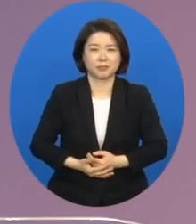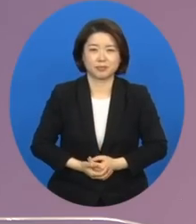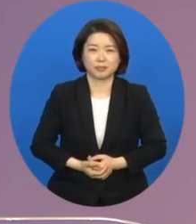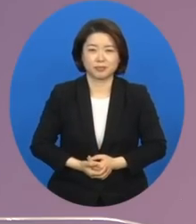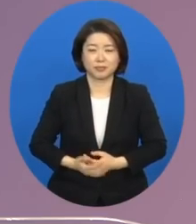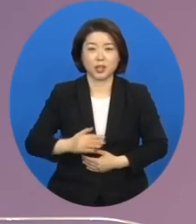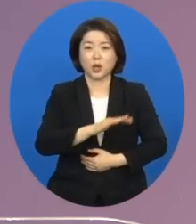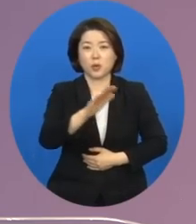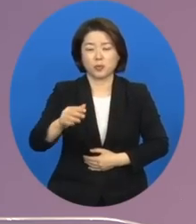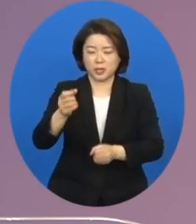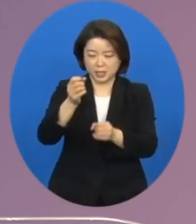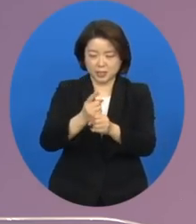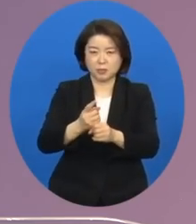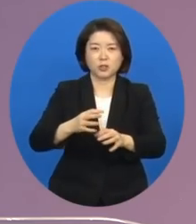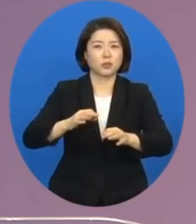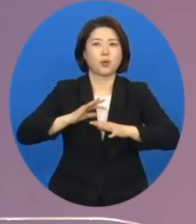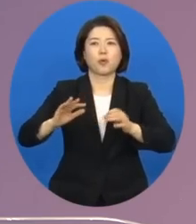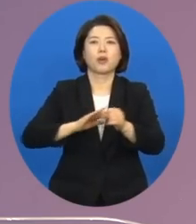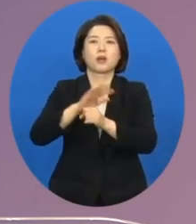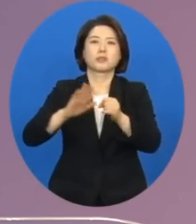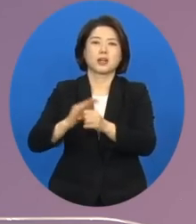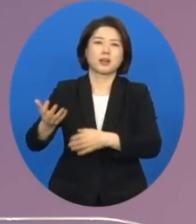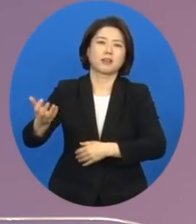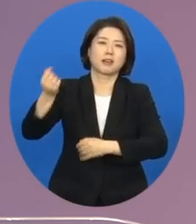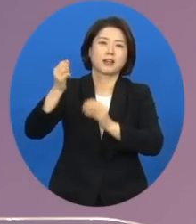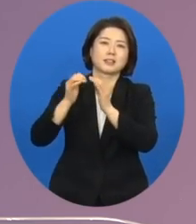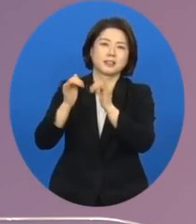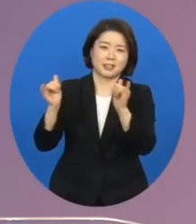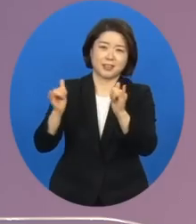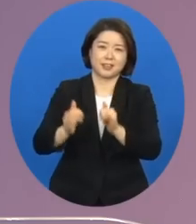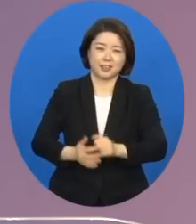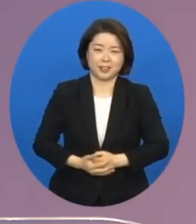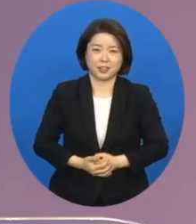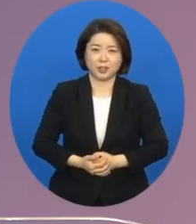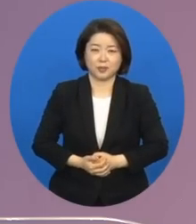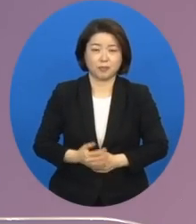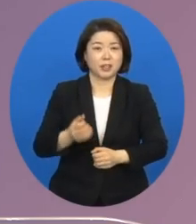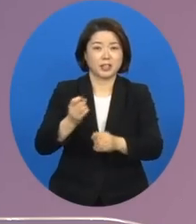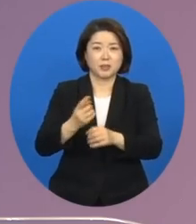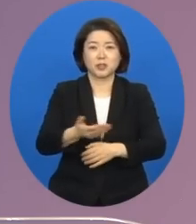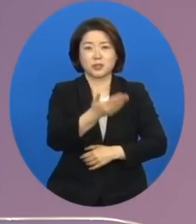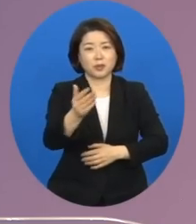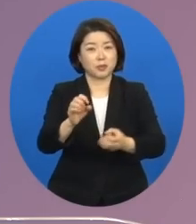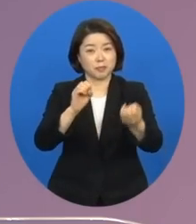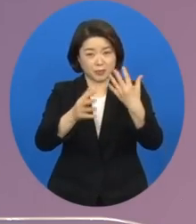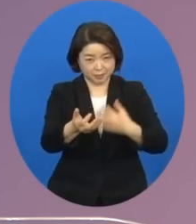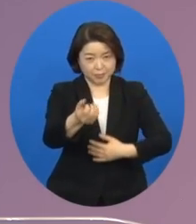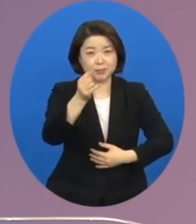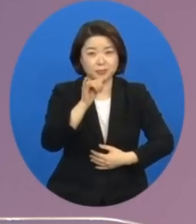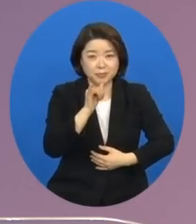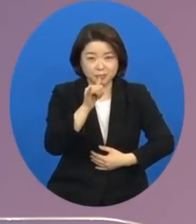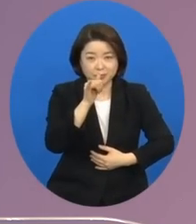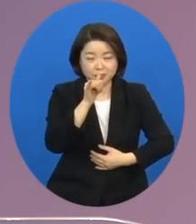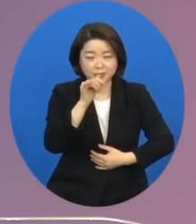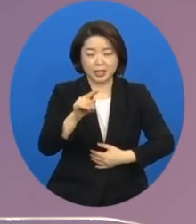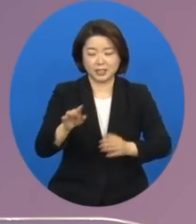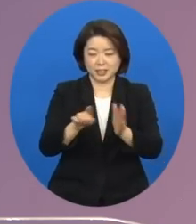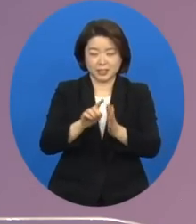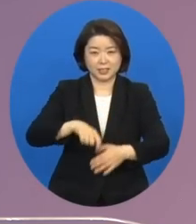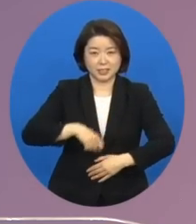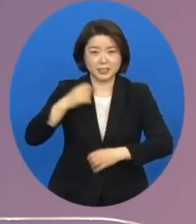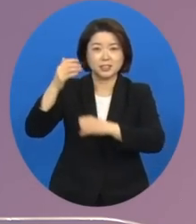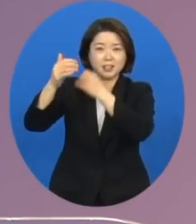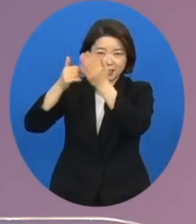우리는 이미 놀라운 사랑을 얻은 자요 이미 여러분 답을 얻으셨죠이 신실한 하나님